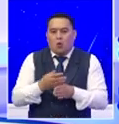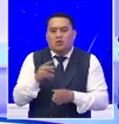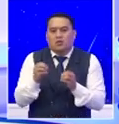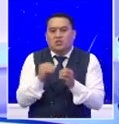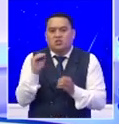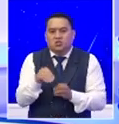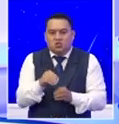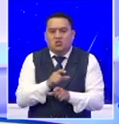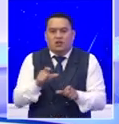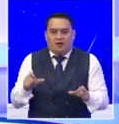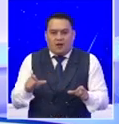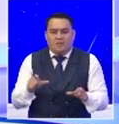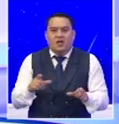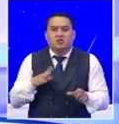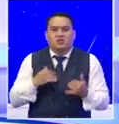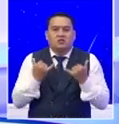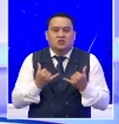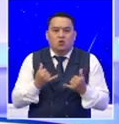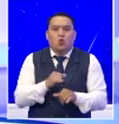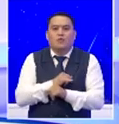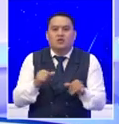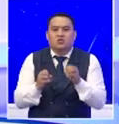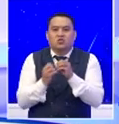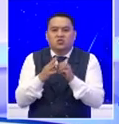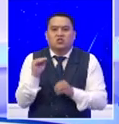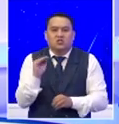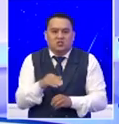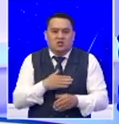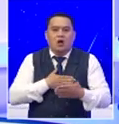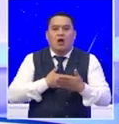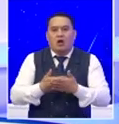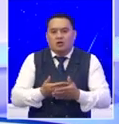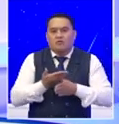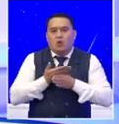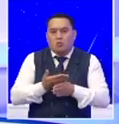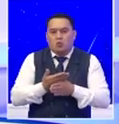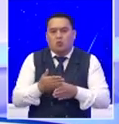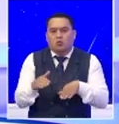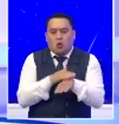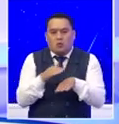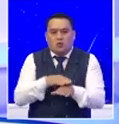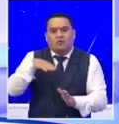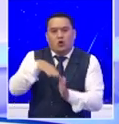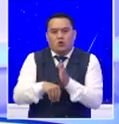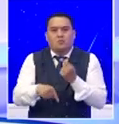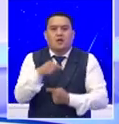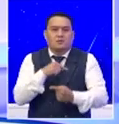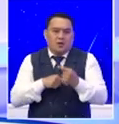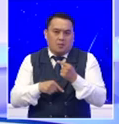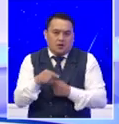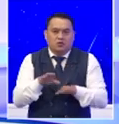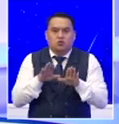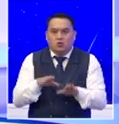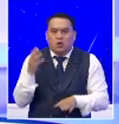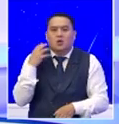около 10 тысяч человек, то теперь эта цифра составляет порядка 14 тысяч. Активную лепту в благое дело вносят